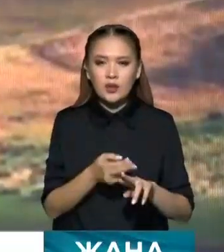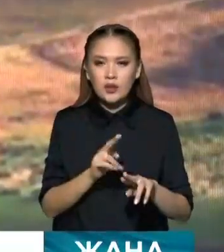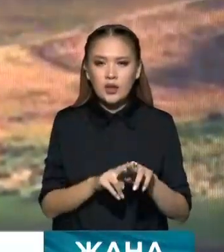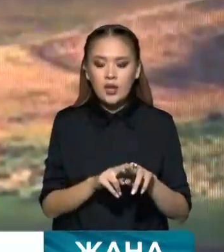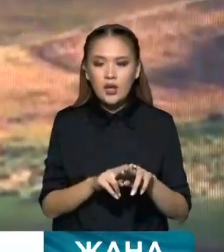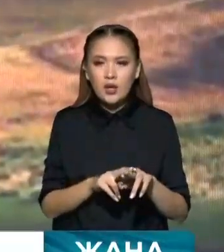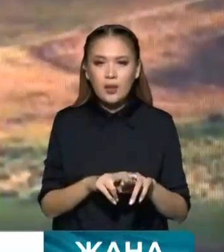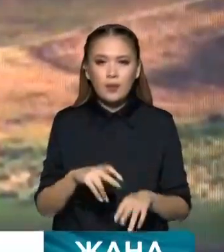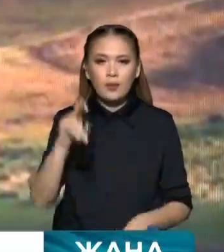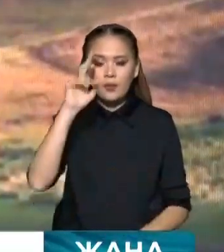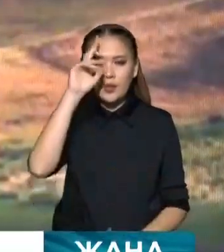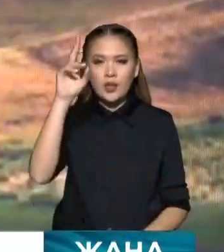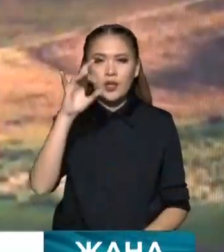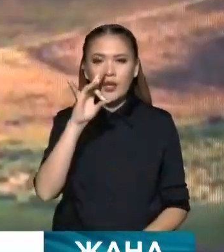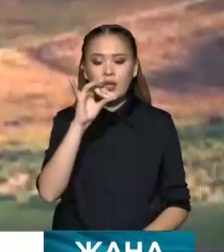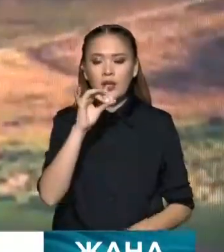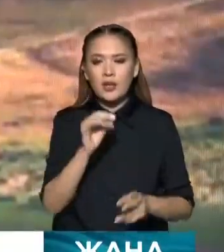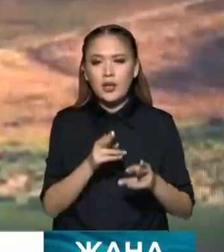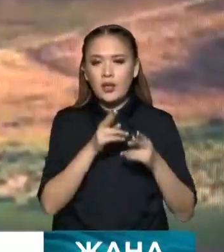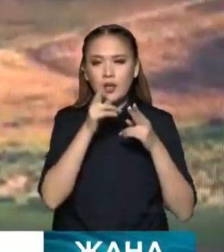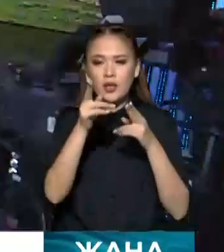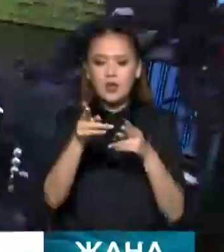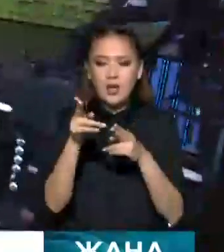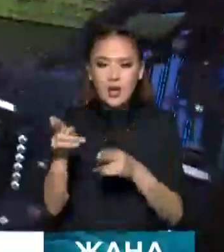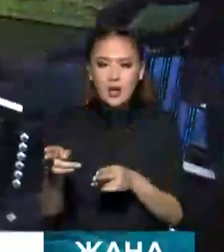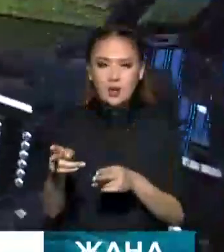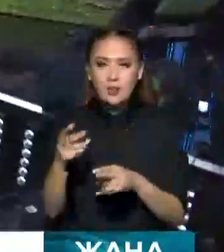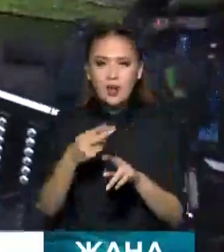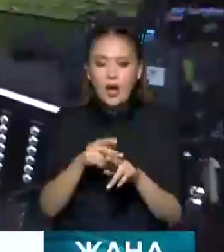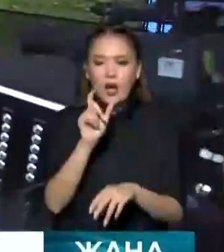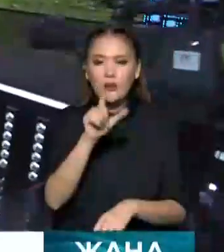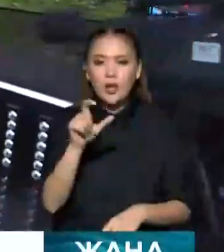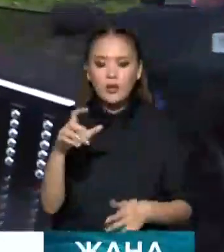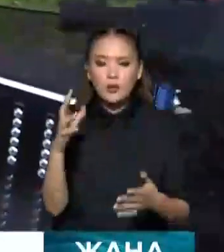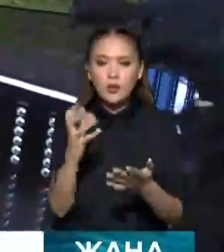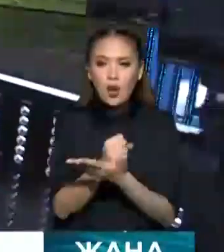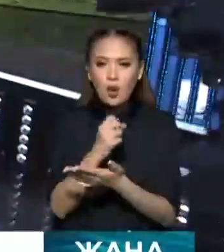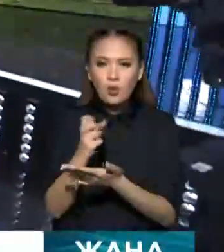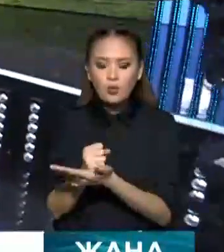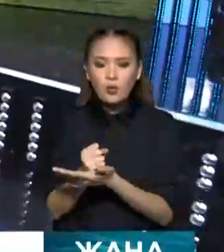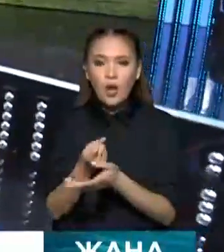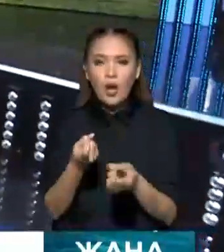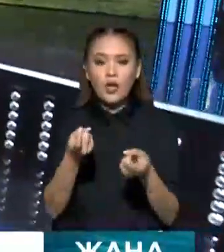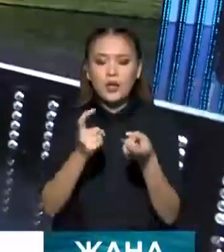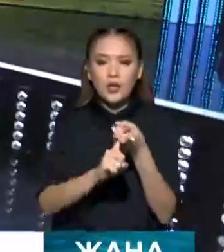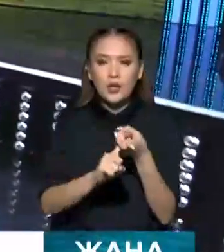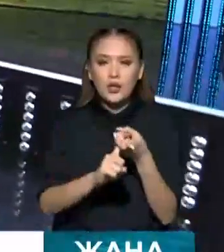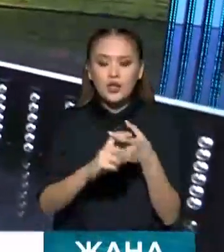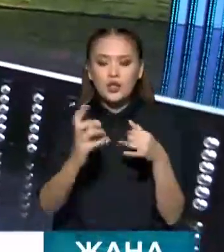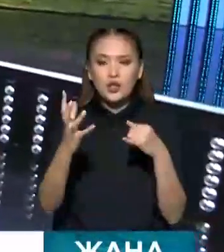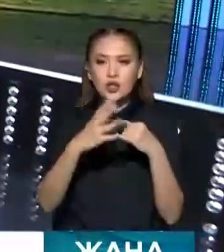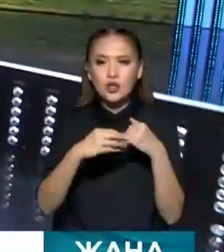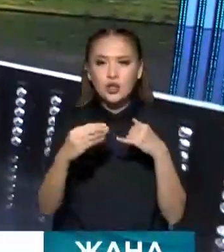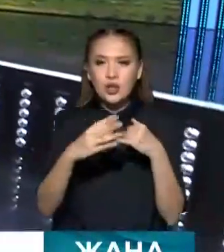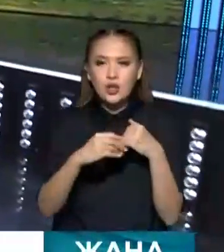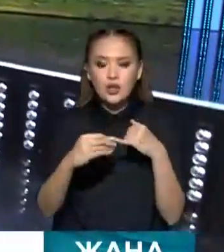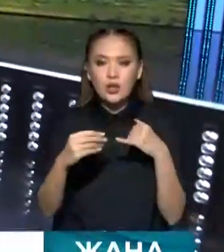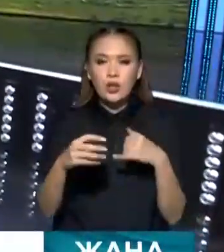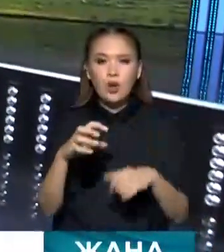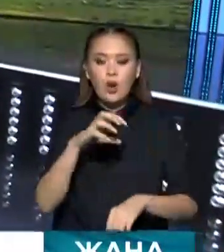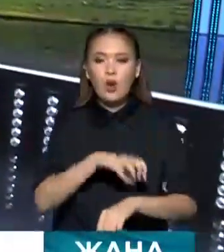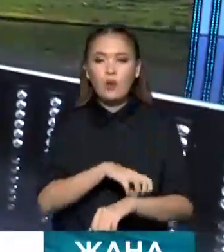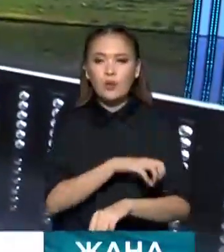мына мемлекеттік реестр арқылы сол адамдардың өздерін тауып, сол арқылы мынау жер аманат комиссиясының